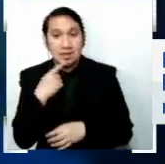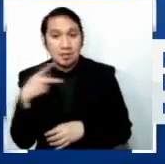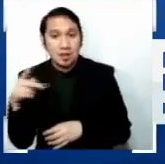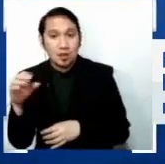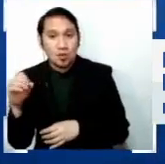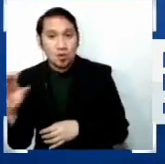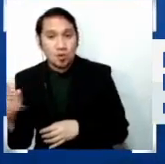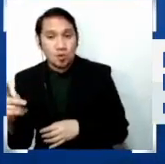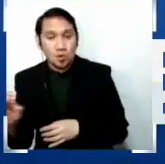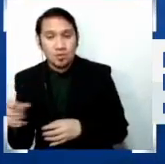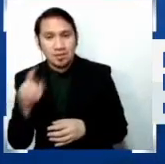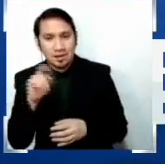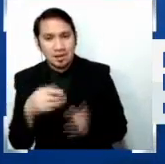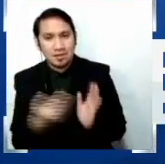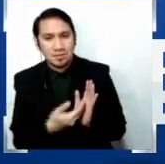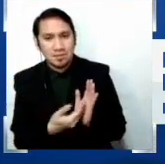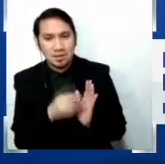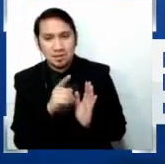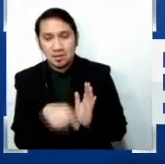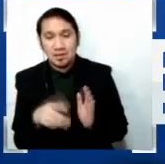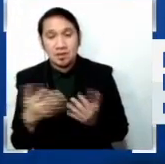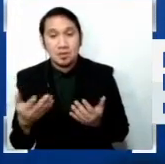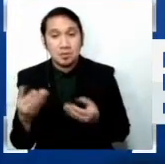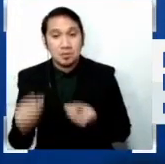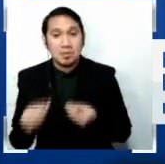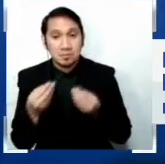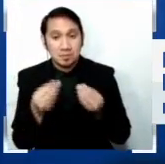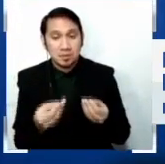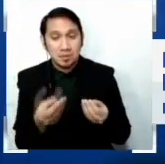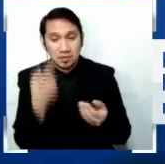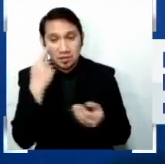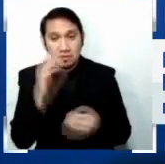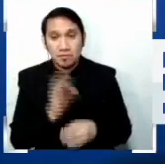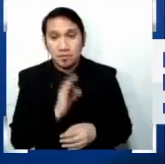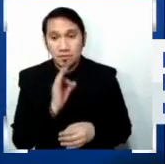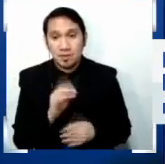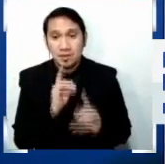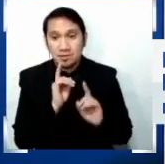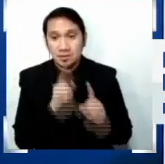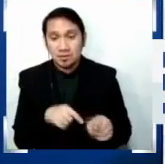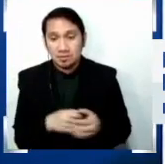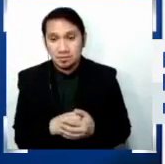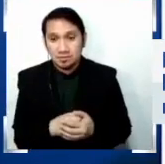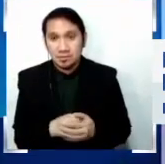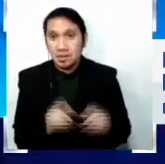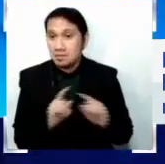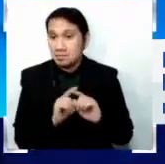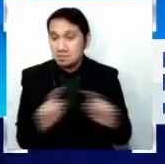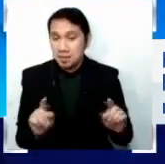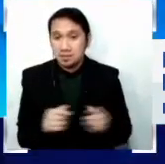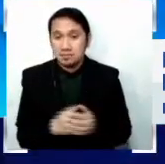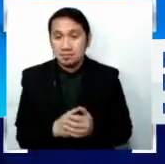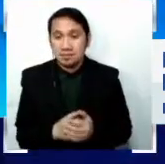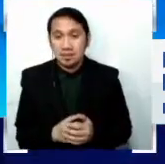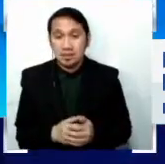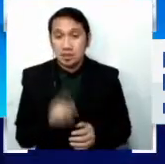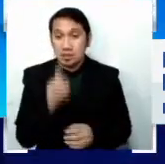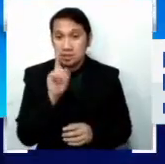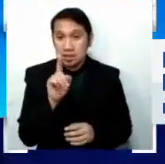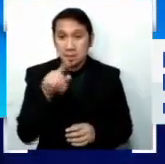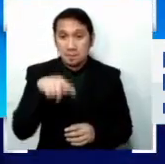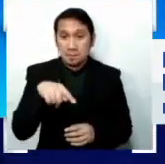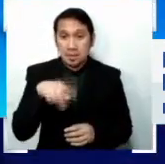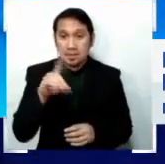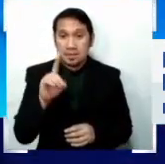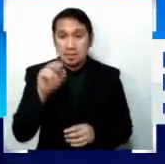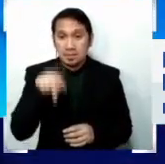makita ang petisyon bago siya makapagbigay ng formal na sagot. Pero isa lang anya ang PDP Laban na alam niya at ito